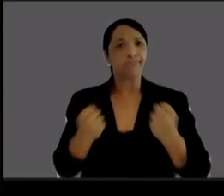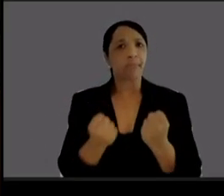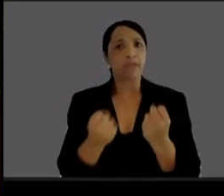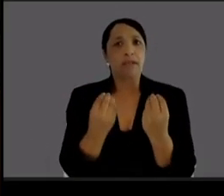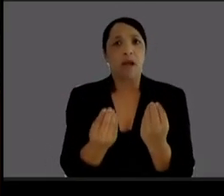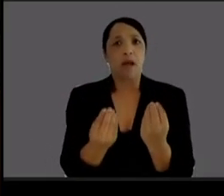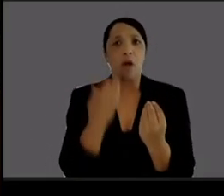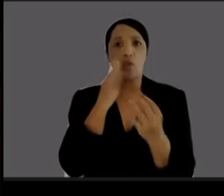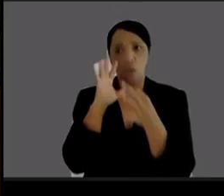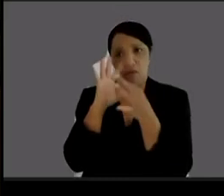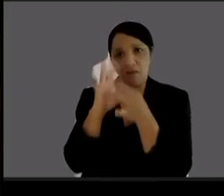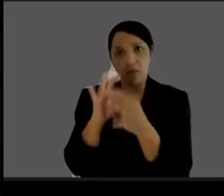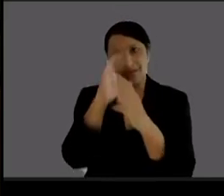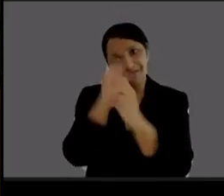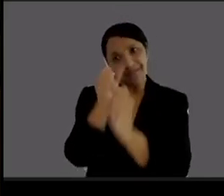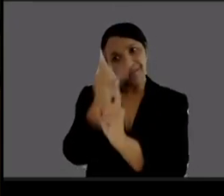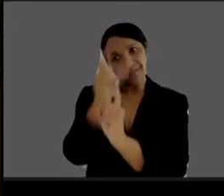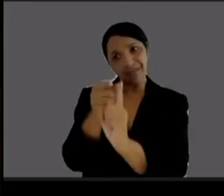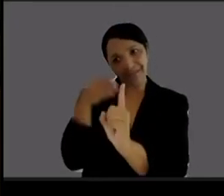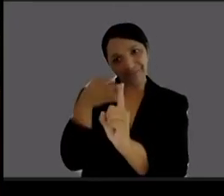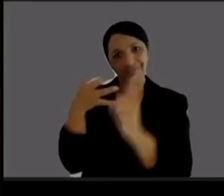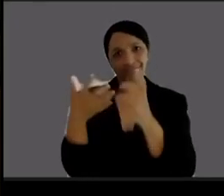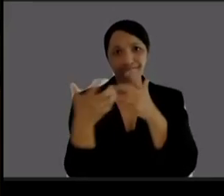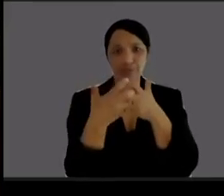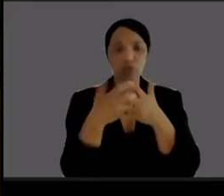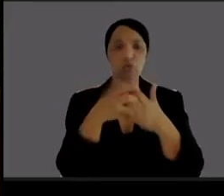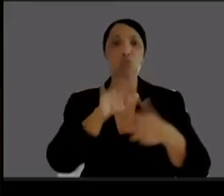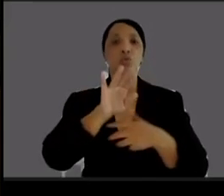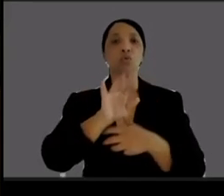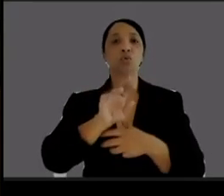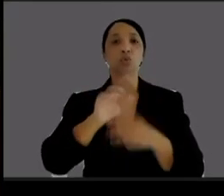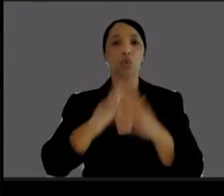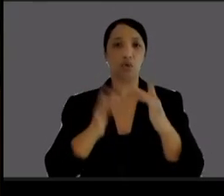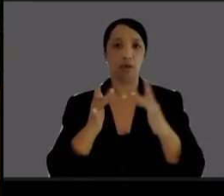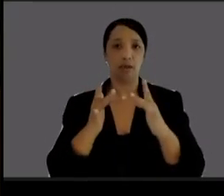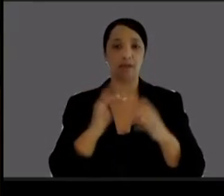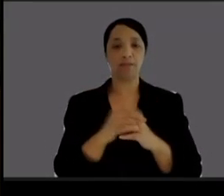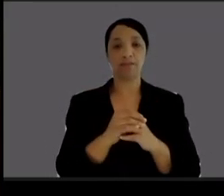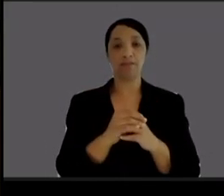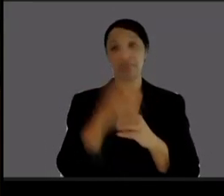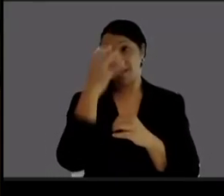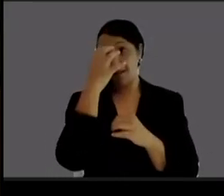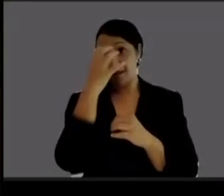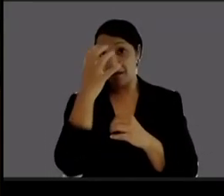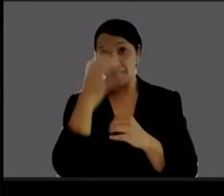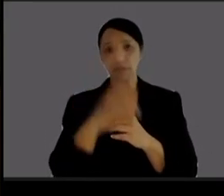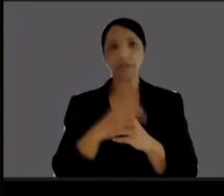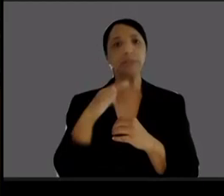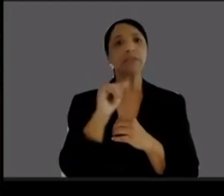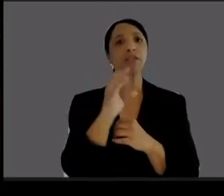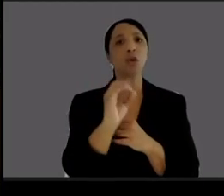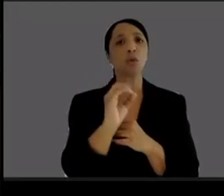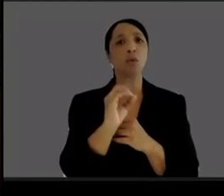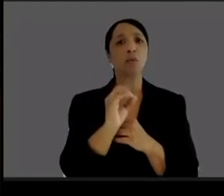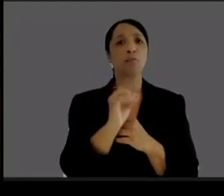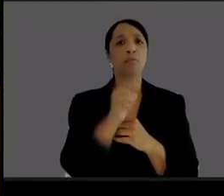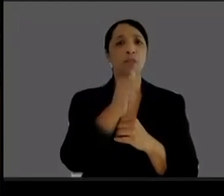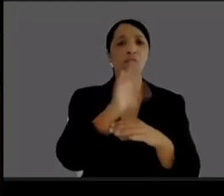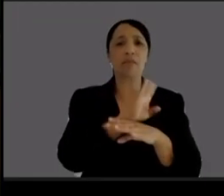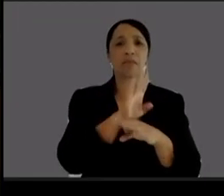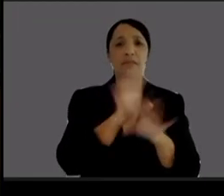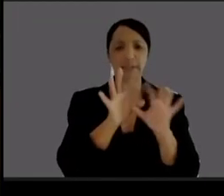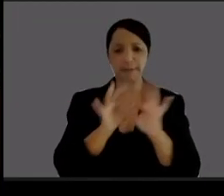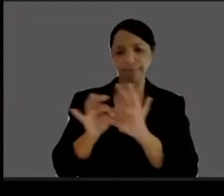コンパクトを提案していきたいと思いますえ政府と民間と市民社会が